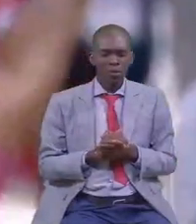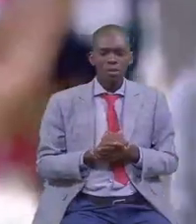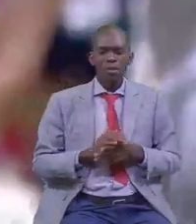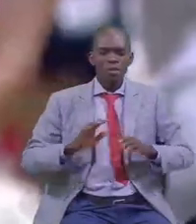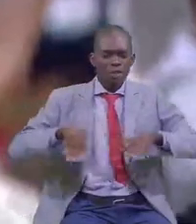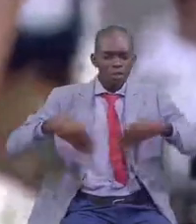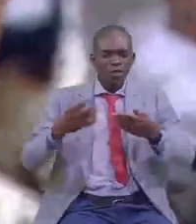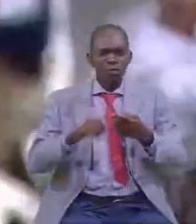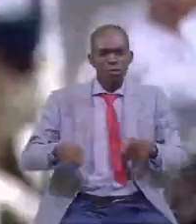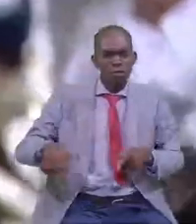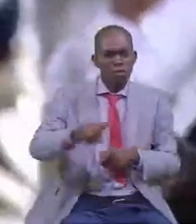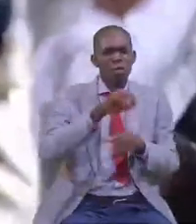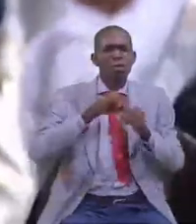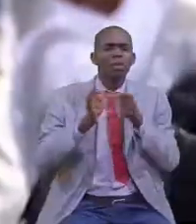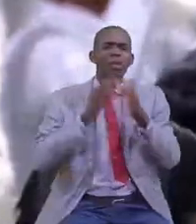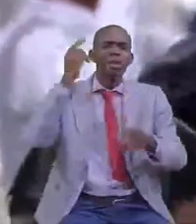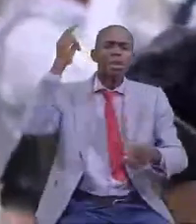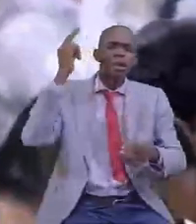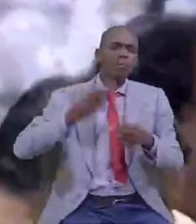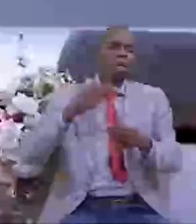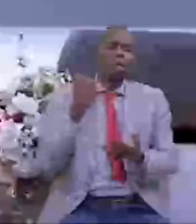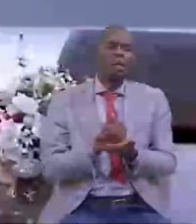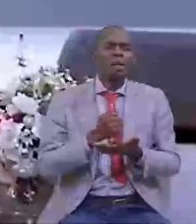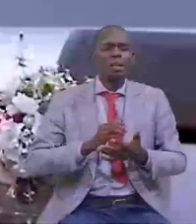Accorde-le cela au nom de Jésus.